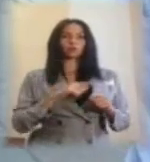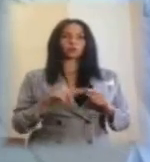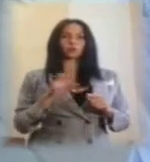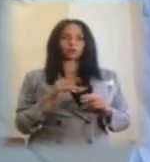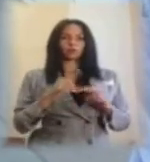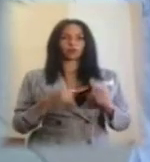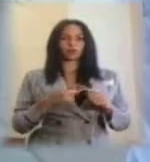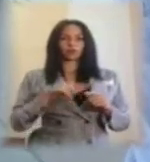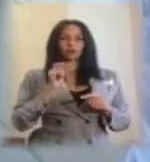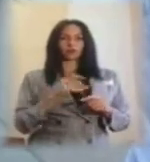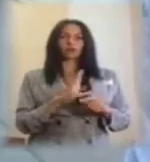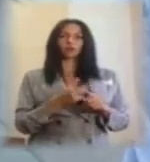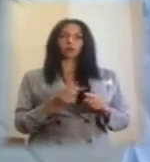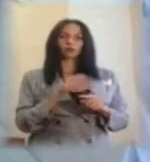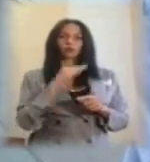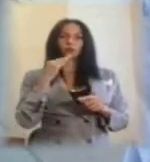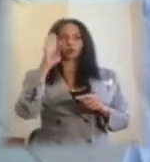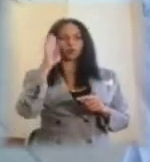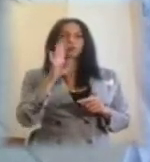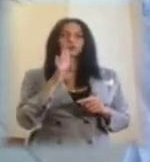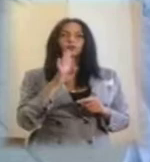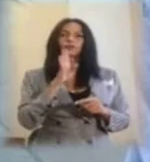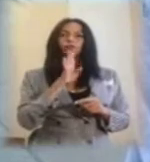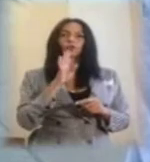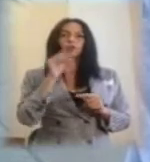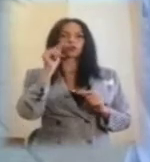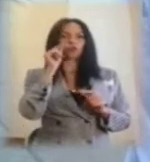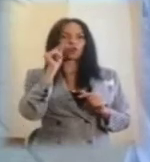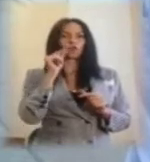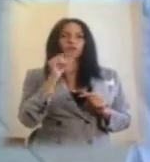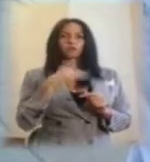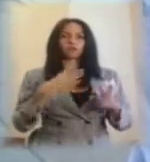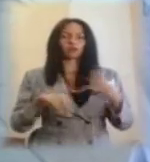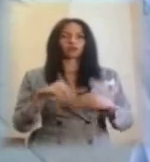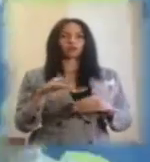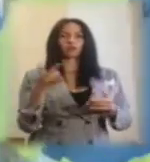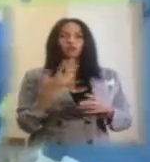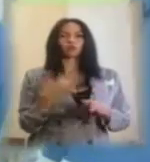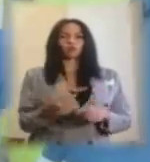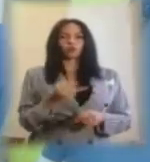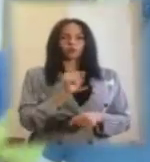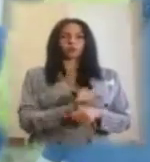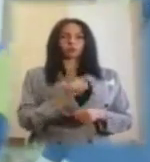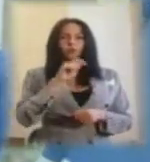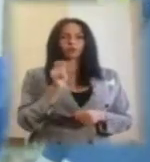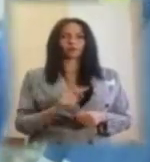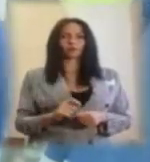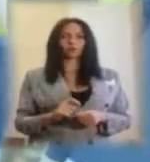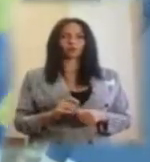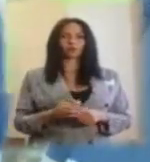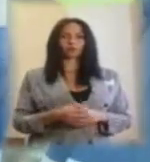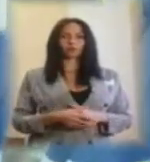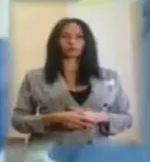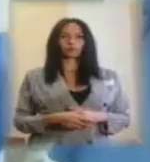багато хлопців, чоловіків, батьків загинуло і продовжують гинути. Треба вже війну припиняти. Ольга Ляшенка, Григорій